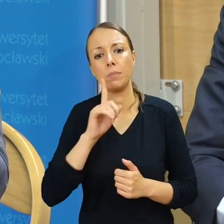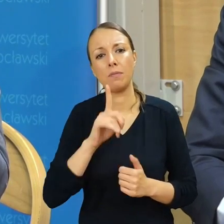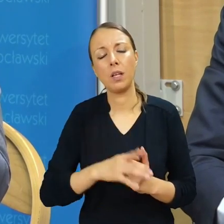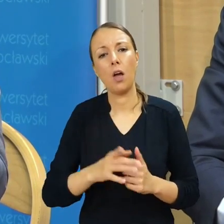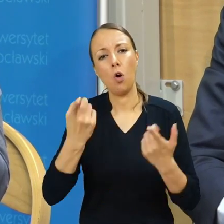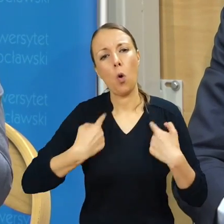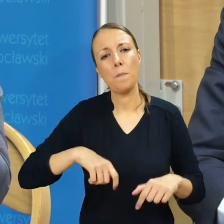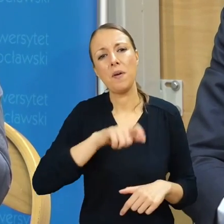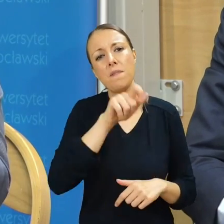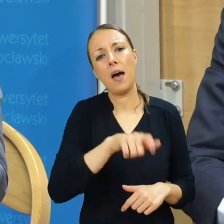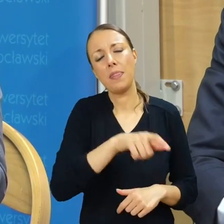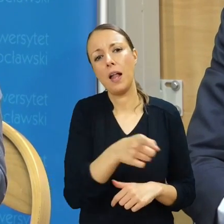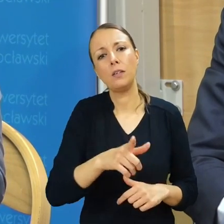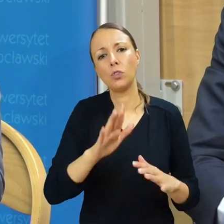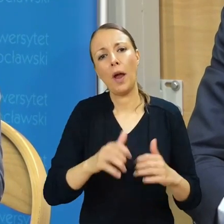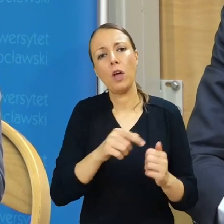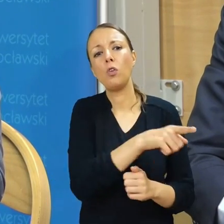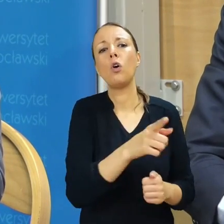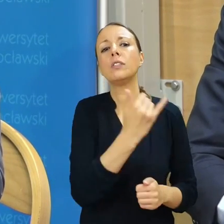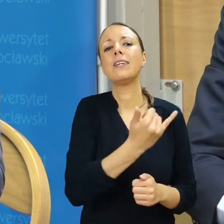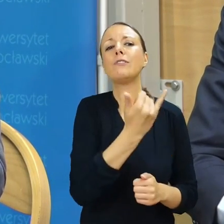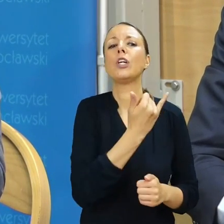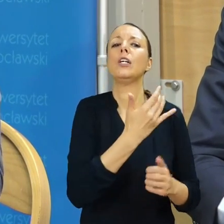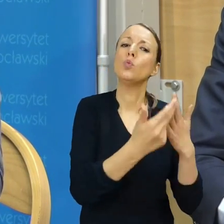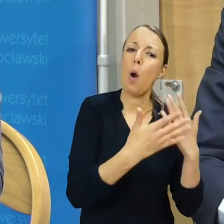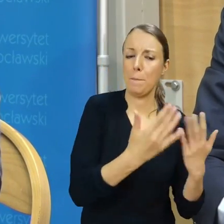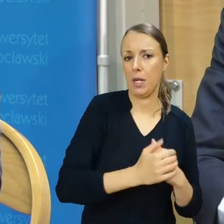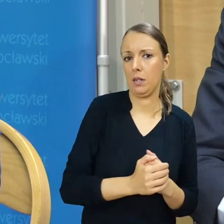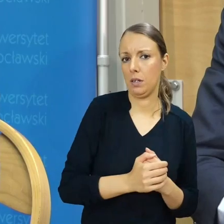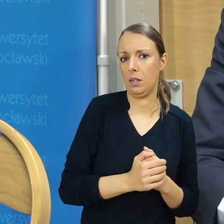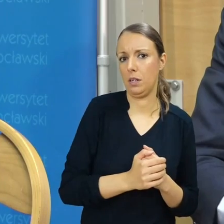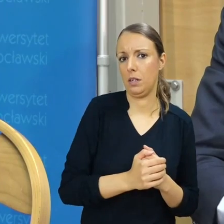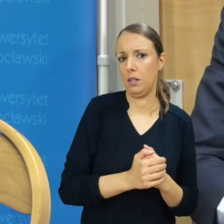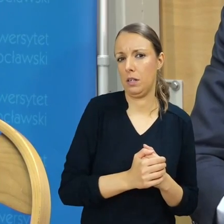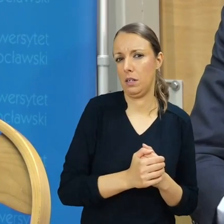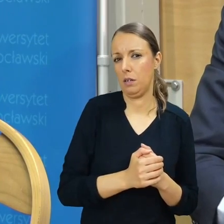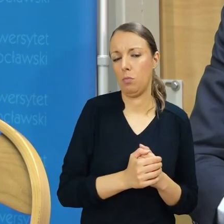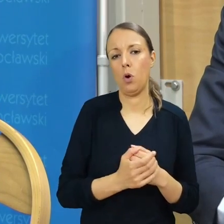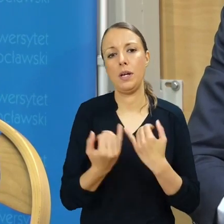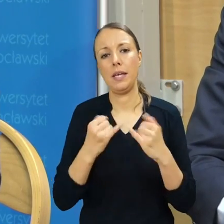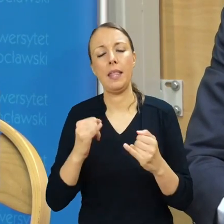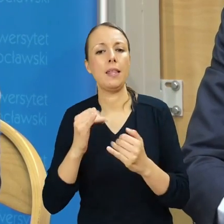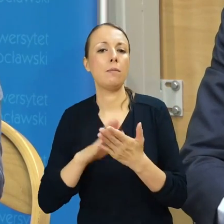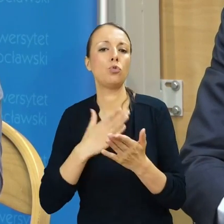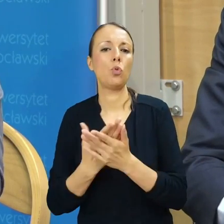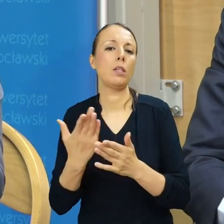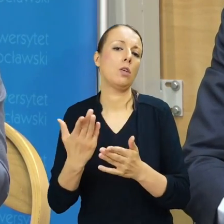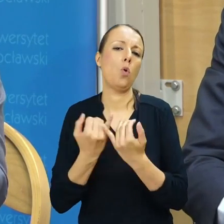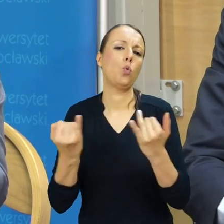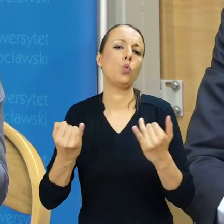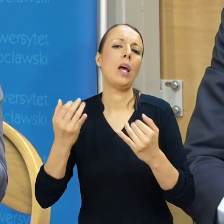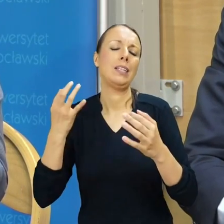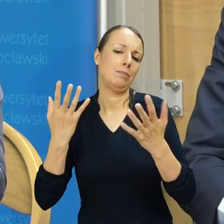był to, ale jest zawsze tą stroną słabszą w stosunku publiczno-prawnym, bo innego rodzaju budowę mamy w stosunku cywilno-prawnym, tam są równi i